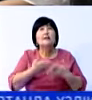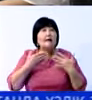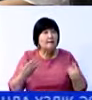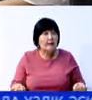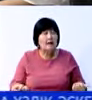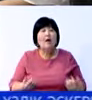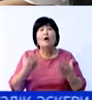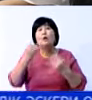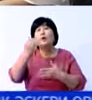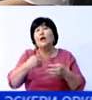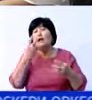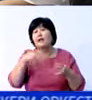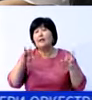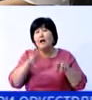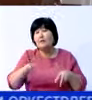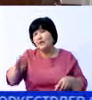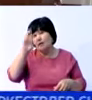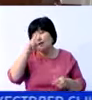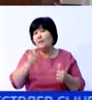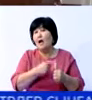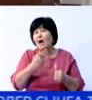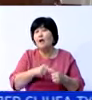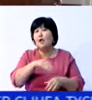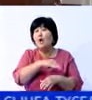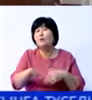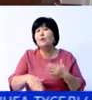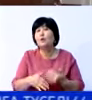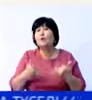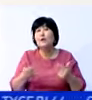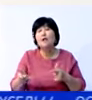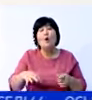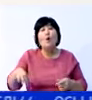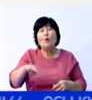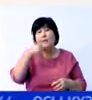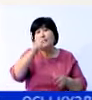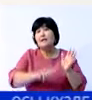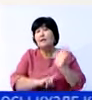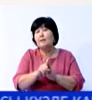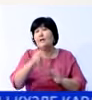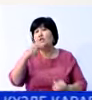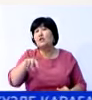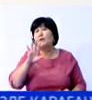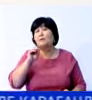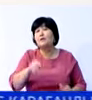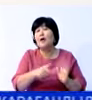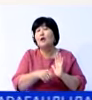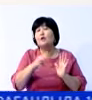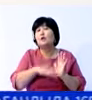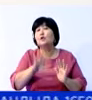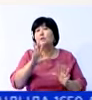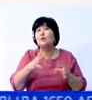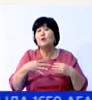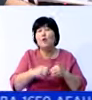тәртібінде қаралған кезекті мәселе мемлекеттік атаулы әлеуметтік көмекті тағайындау. Облыс бойынша жыл басынан бері 25695